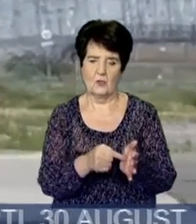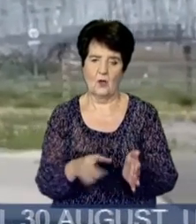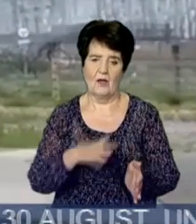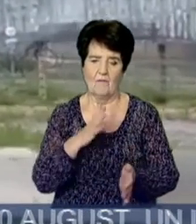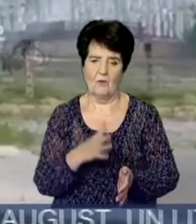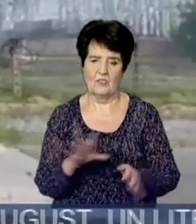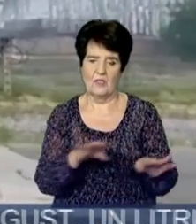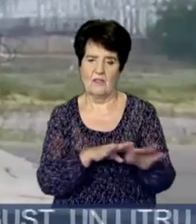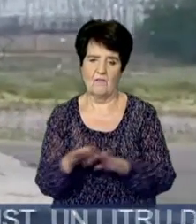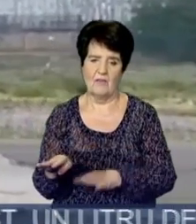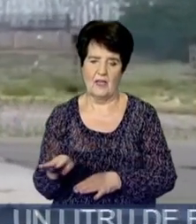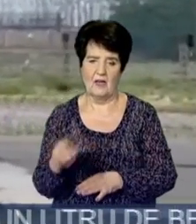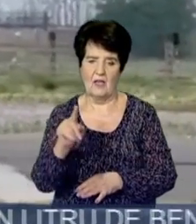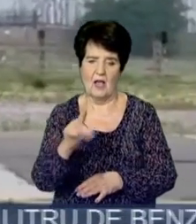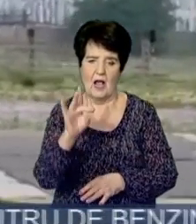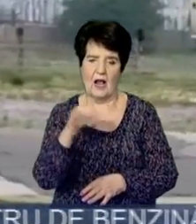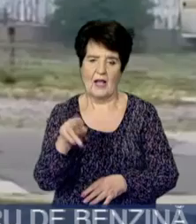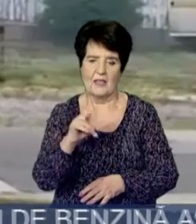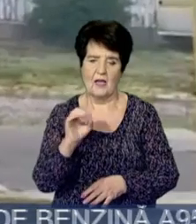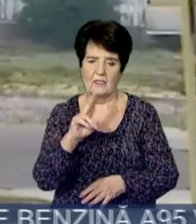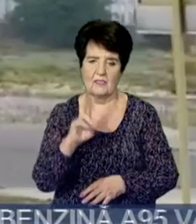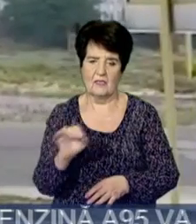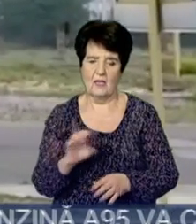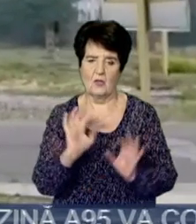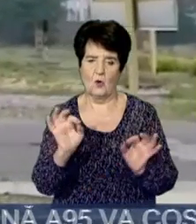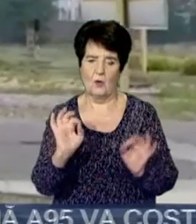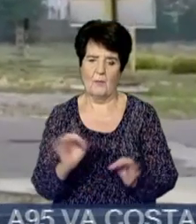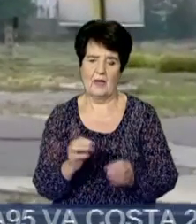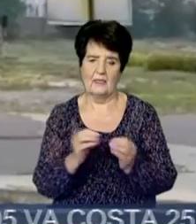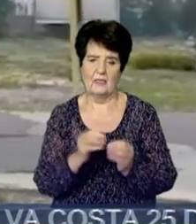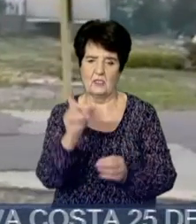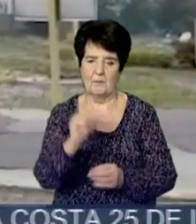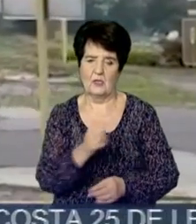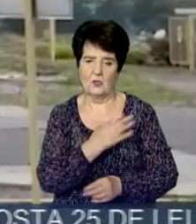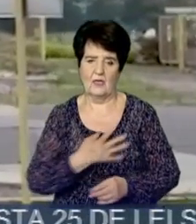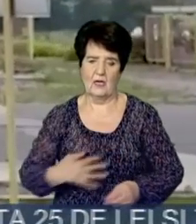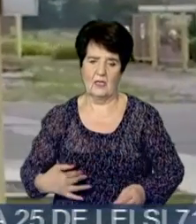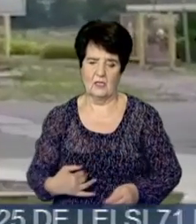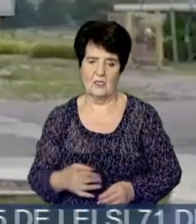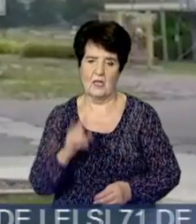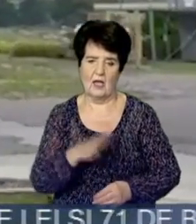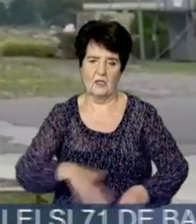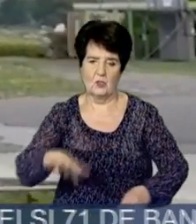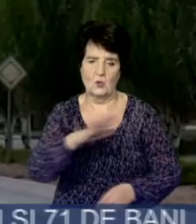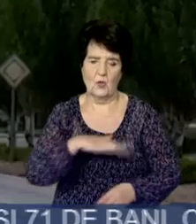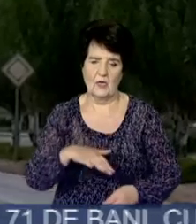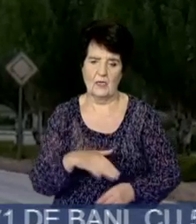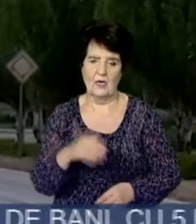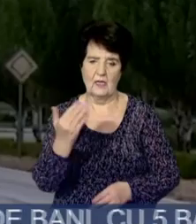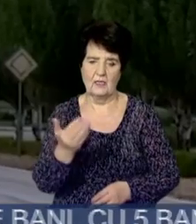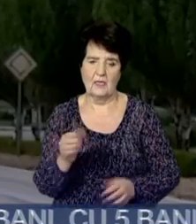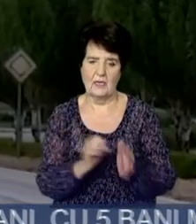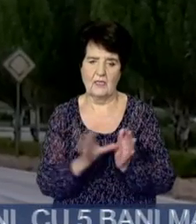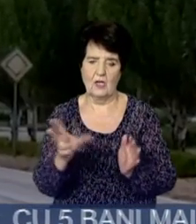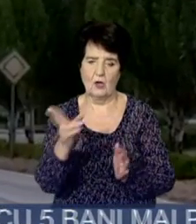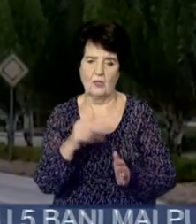nivelul radiațiilor se menține normal. Se cunoaște despre 10 persoane rănite ca urmare a bombardării nocturne a zonelor rezidențiale din